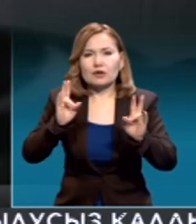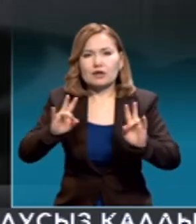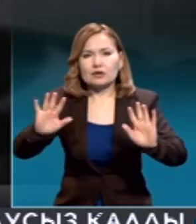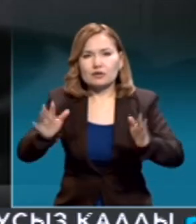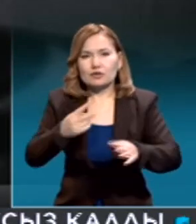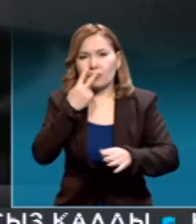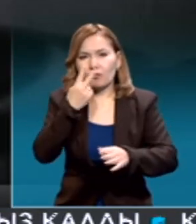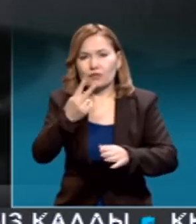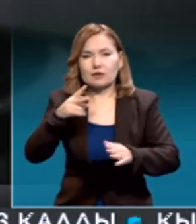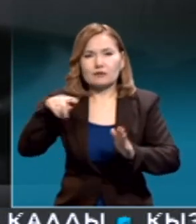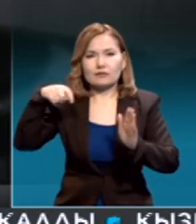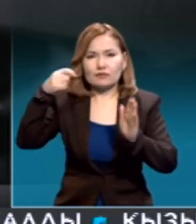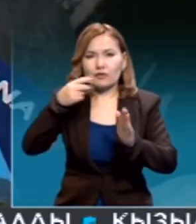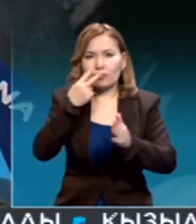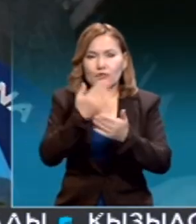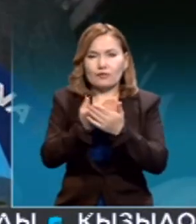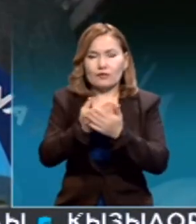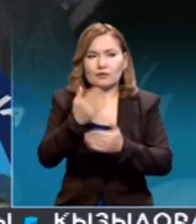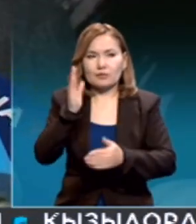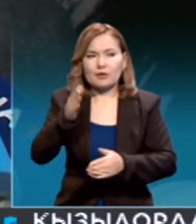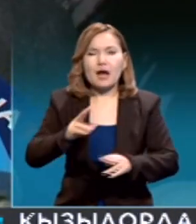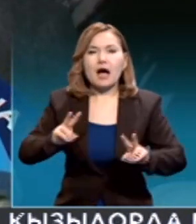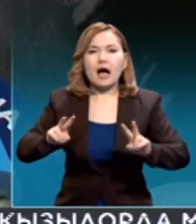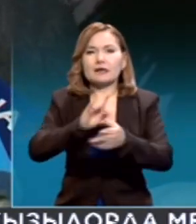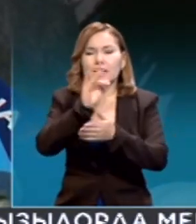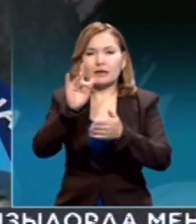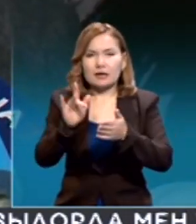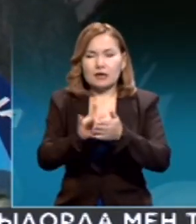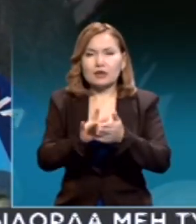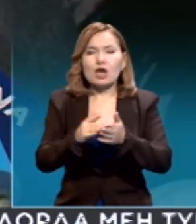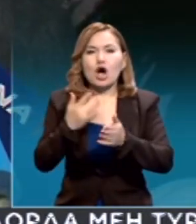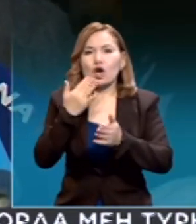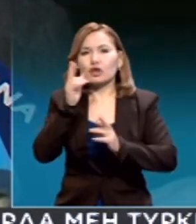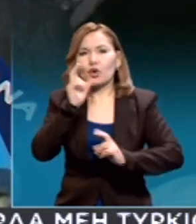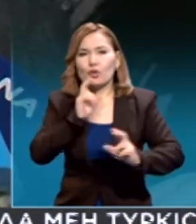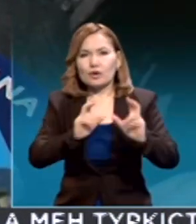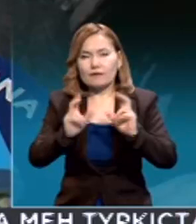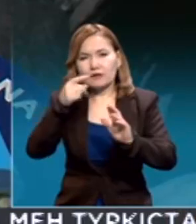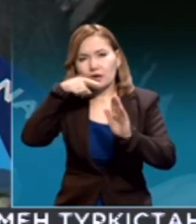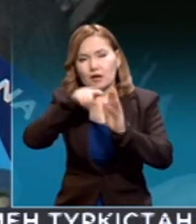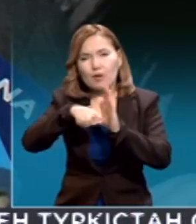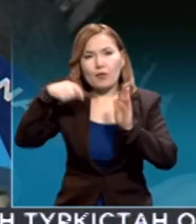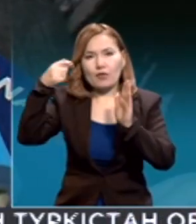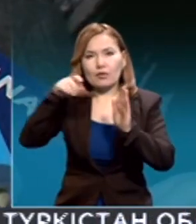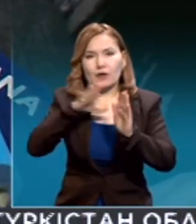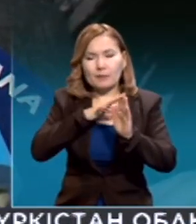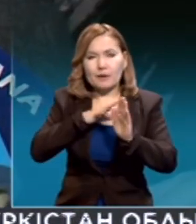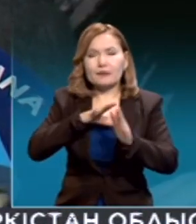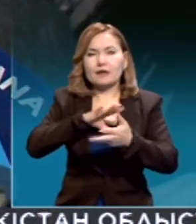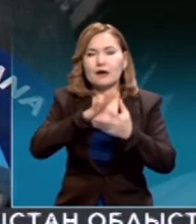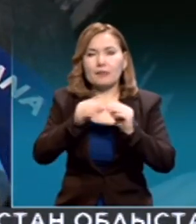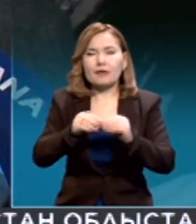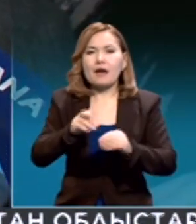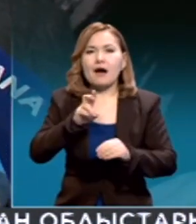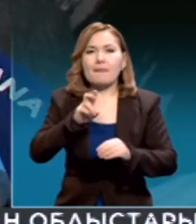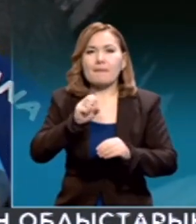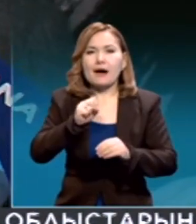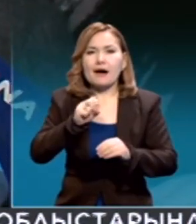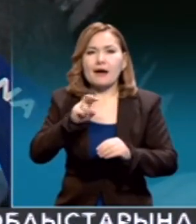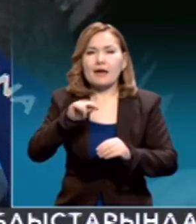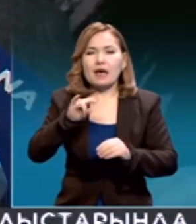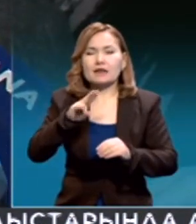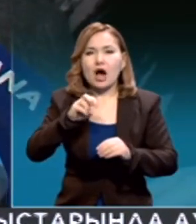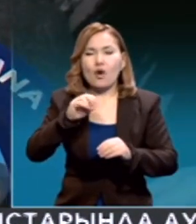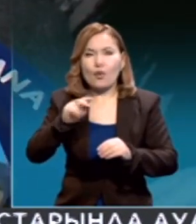қамтылған. Астанада түсірдік, біздің ұлттық университетте ішінде павильон жасадық, одан кейін Баянауылға бардық, одан